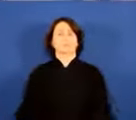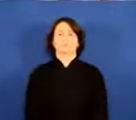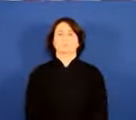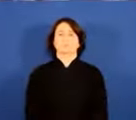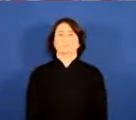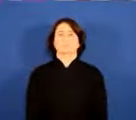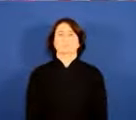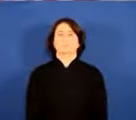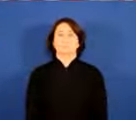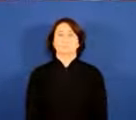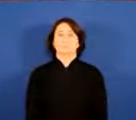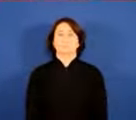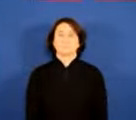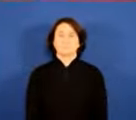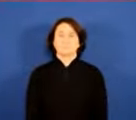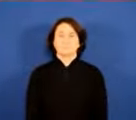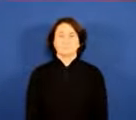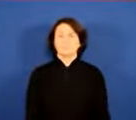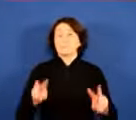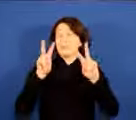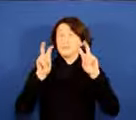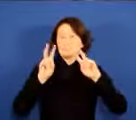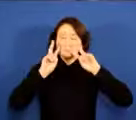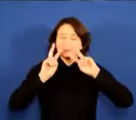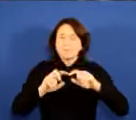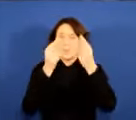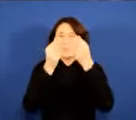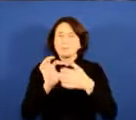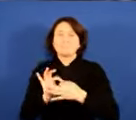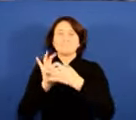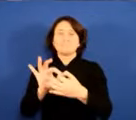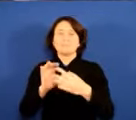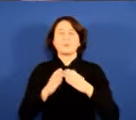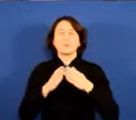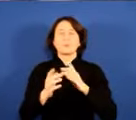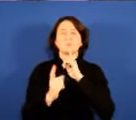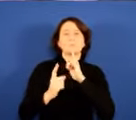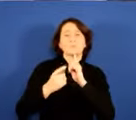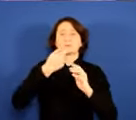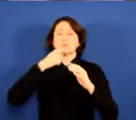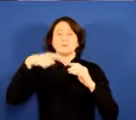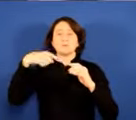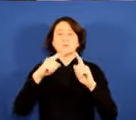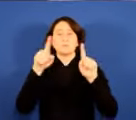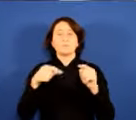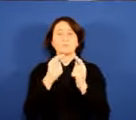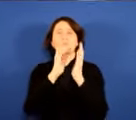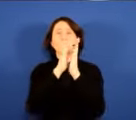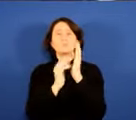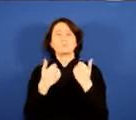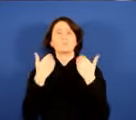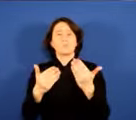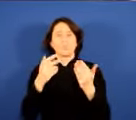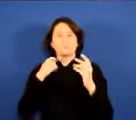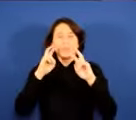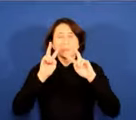diru laguntza bat eman dio Bizkaialderi, Bizkaian eliteko kirola sustatu eta garatu dezan. Amaitzeko Aburtok adierazi